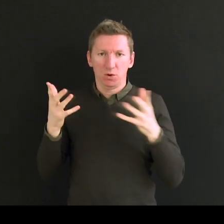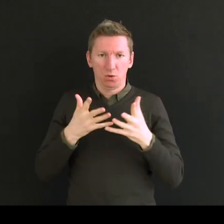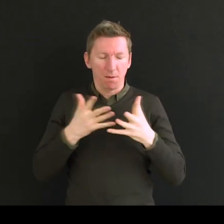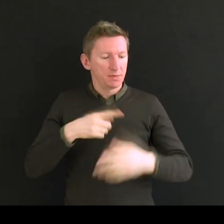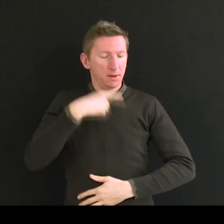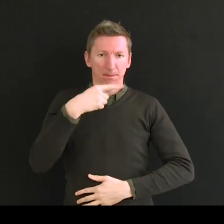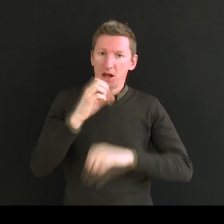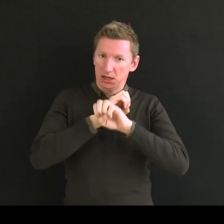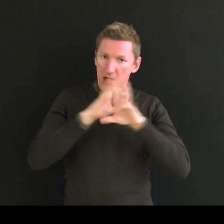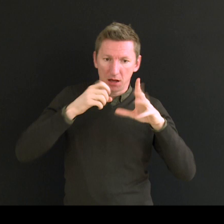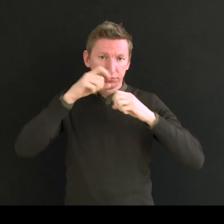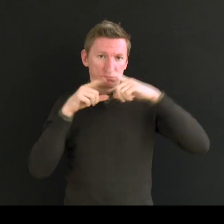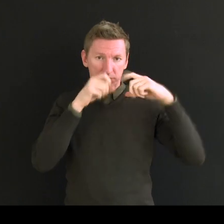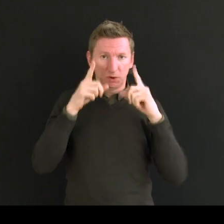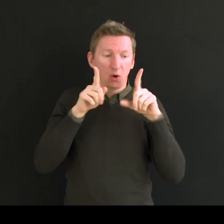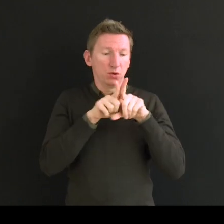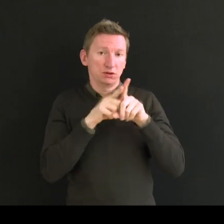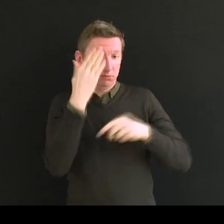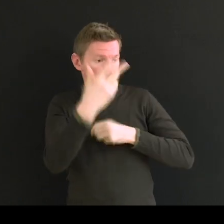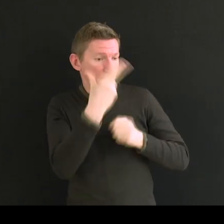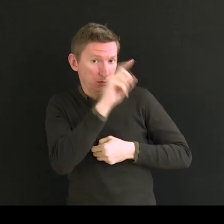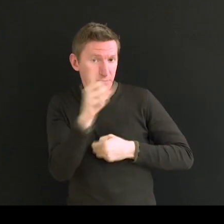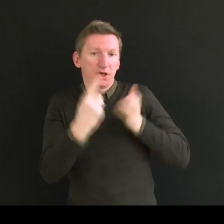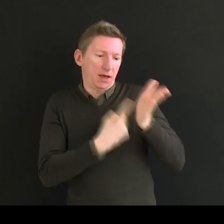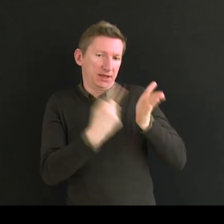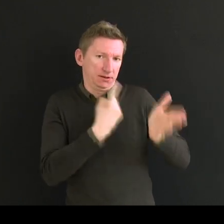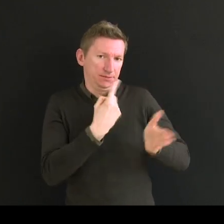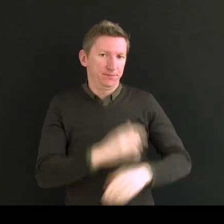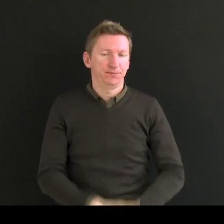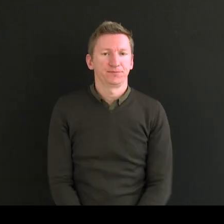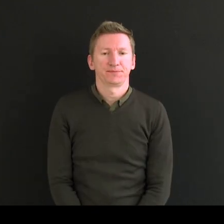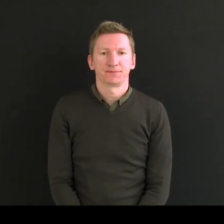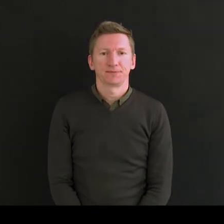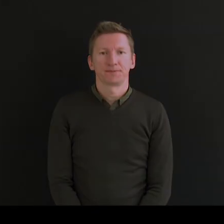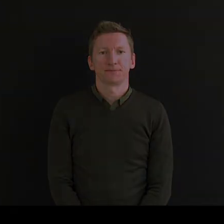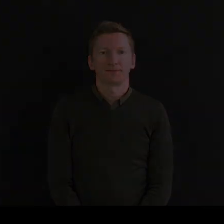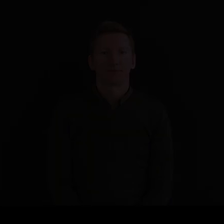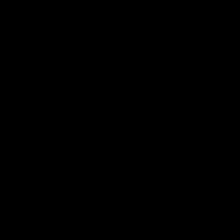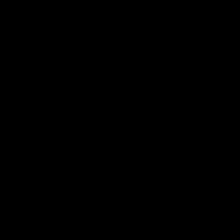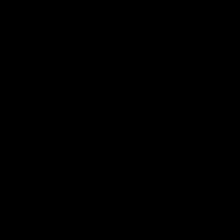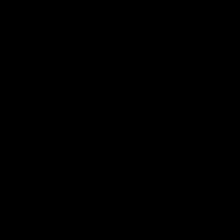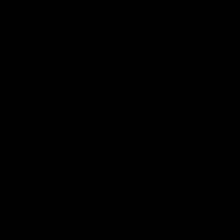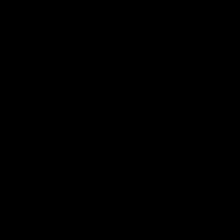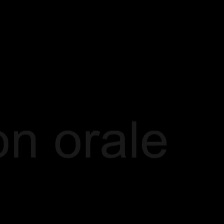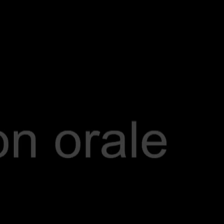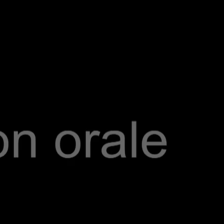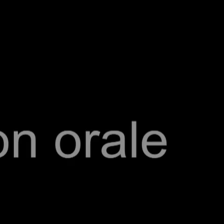toujours applicable. Parlez clairement et distinctement et répétez ce qui n'a pas été compris.